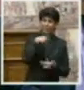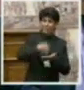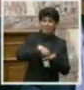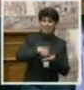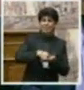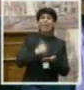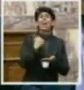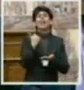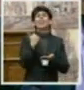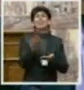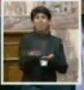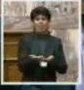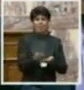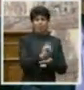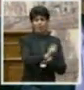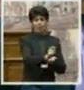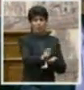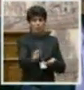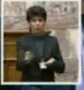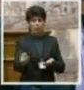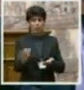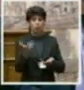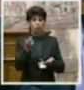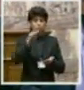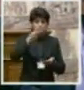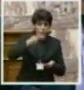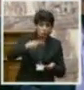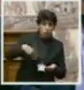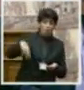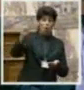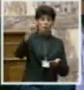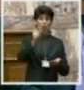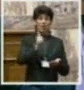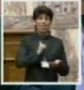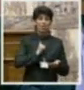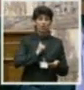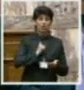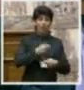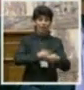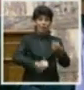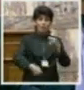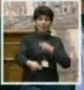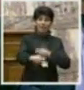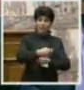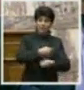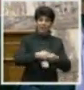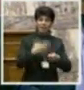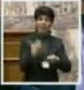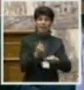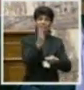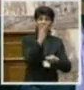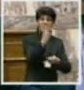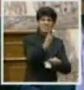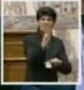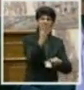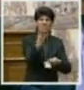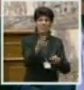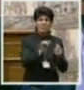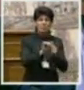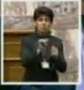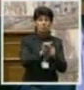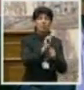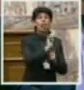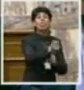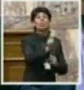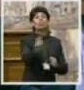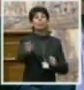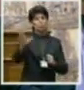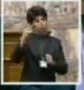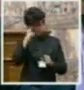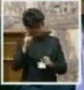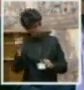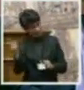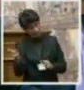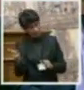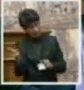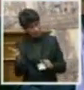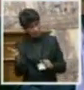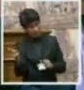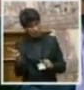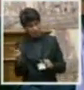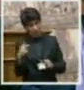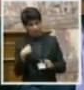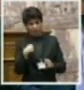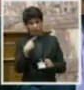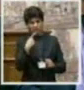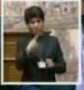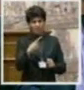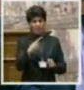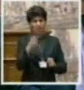έχουν να πληρωθούν. Ότι στις περισσότερες ιδιωτικές επιχειρήσεις υπάρχουν 3 και 4 μήνες απλήρωτοι. Δεν μιλάω για